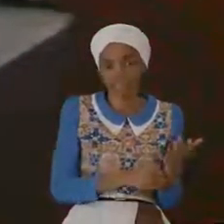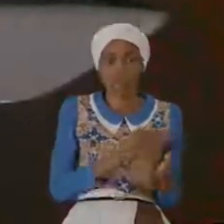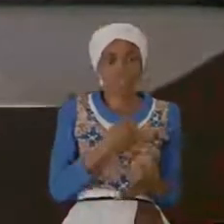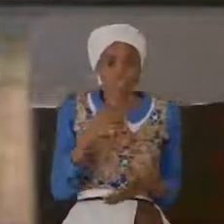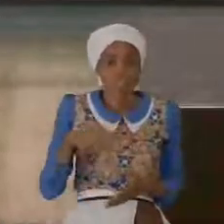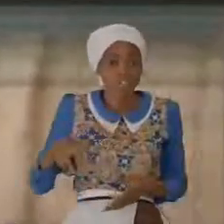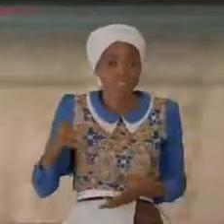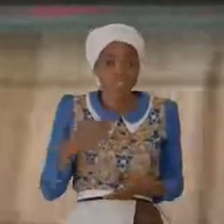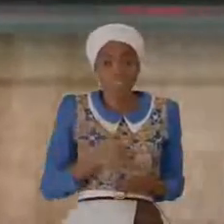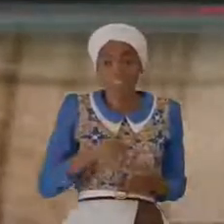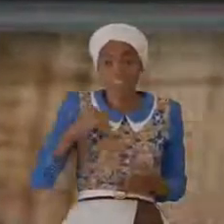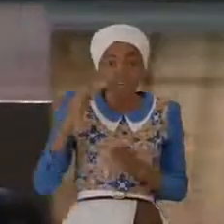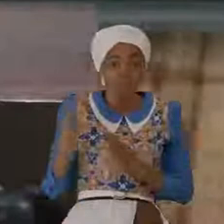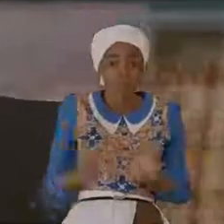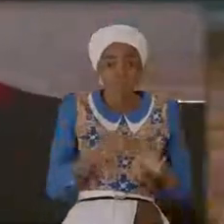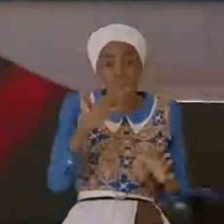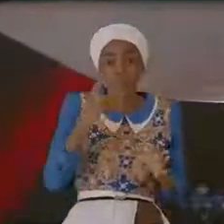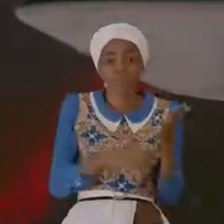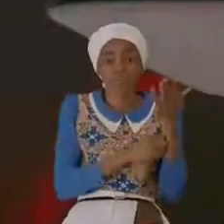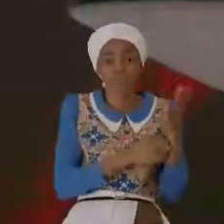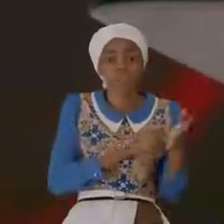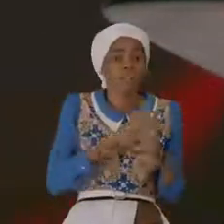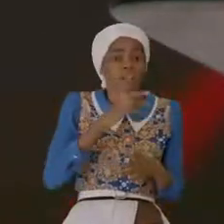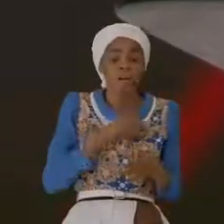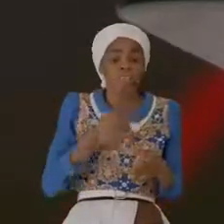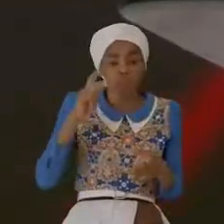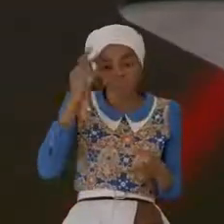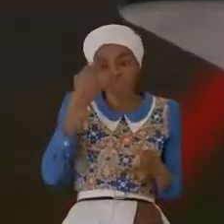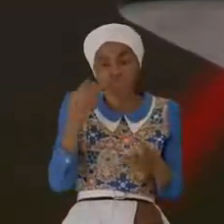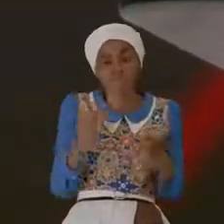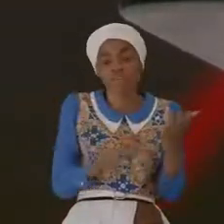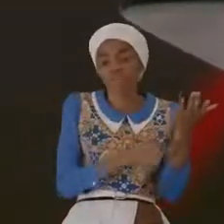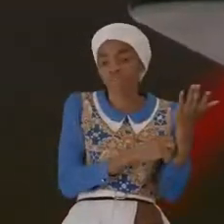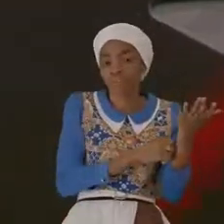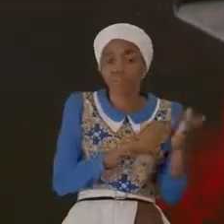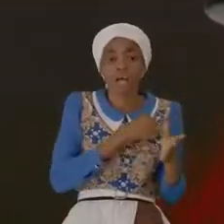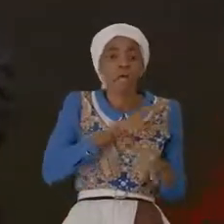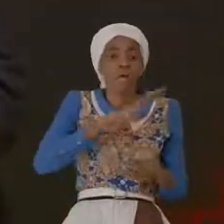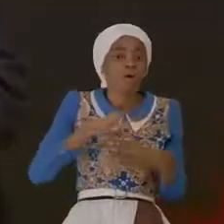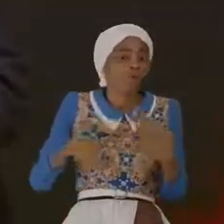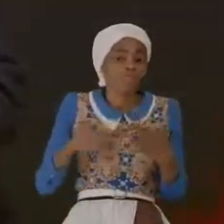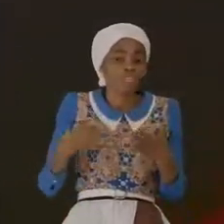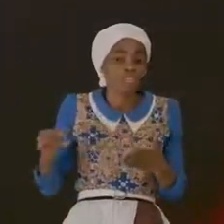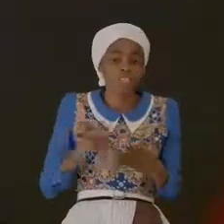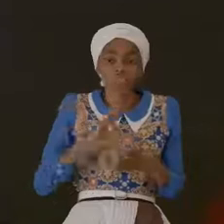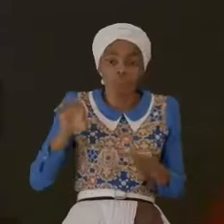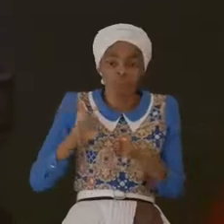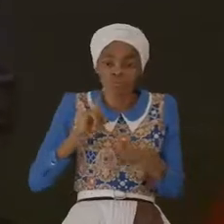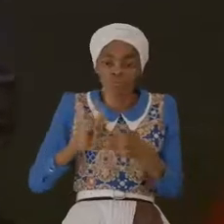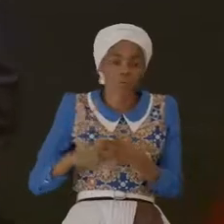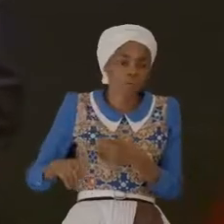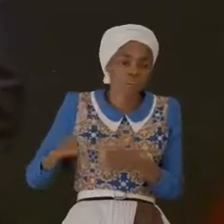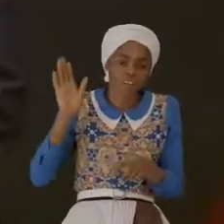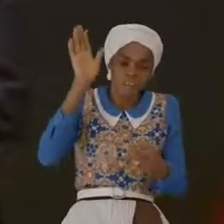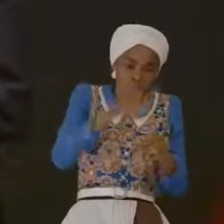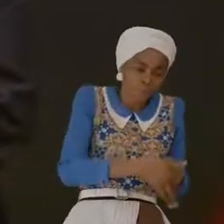les stratégies de la chair, et les politiques de la chair, tout ce qu'on fait pour dépecer, détruire la vie